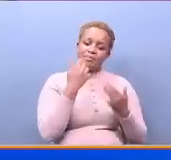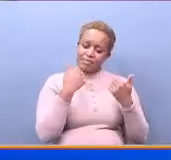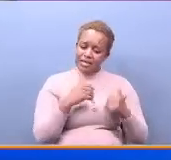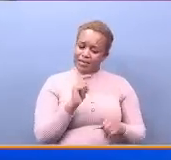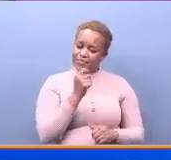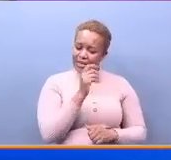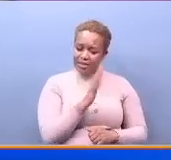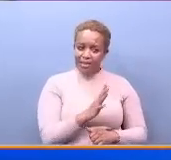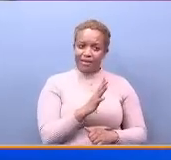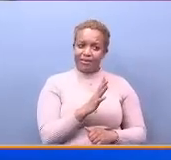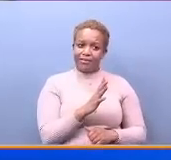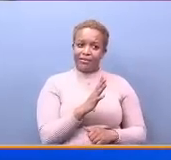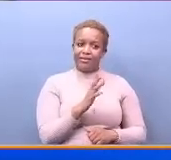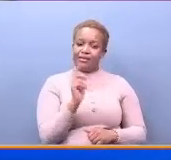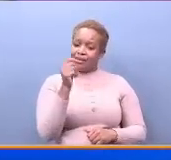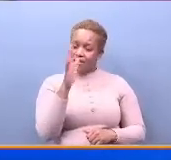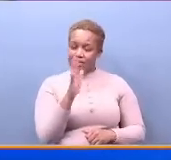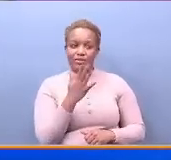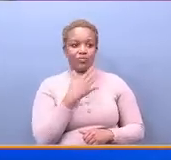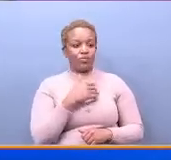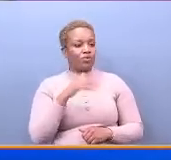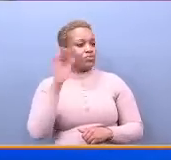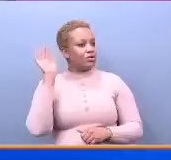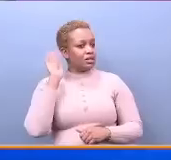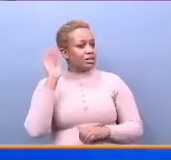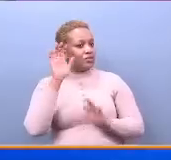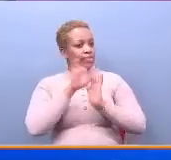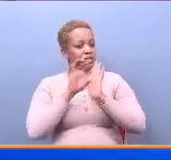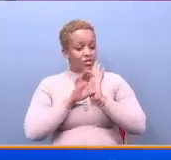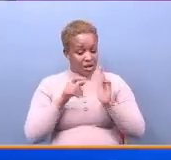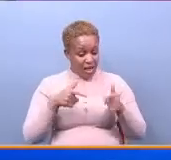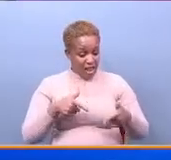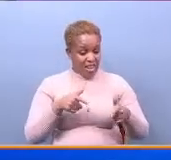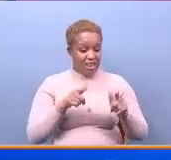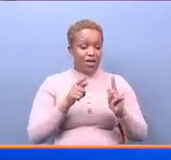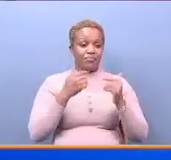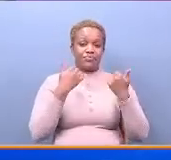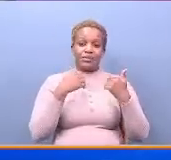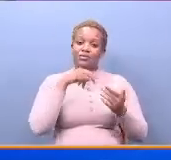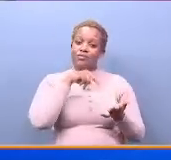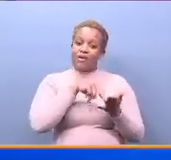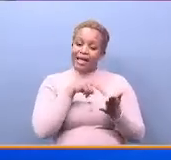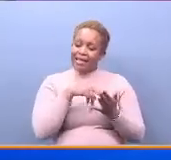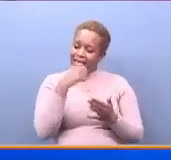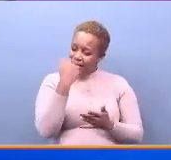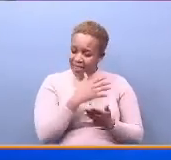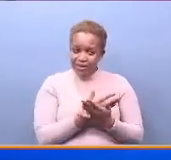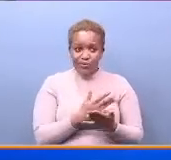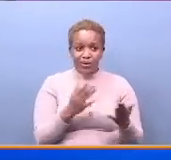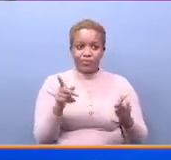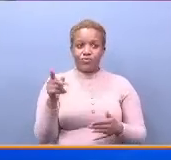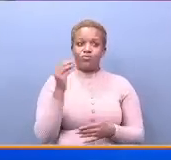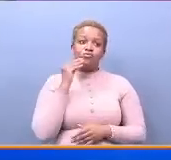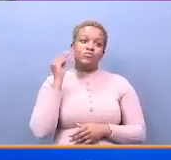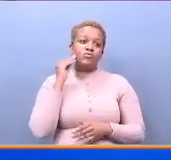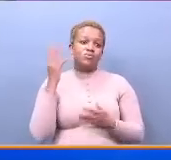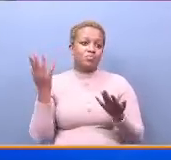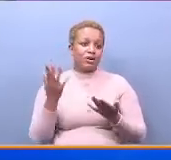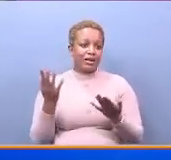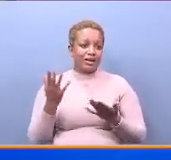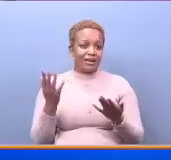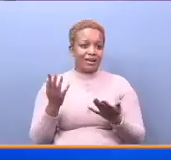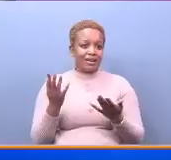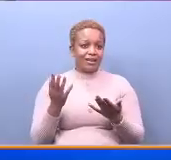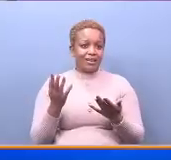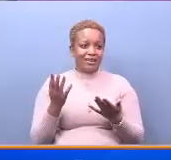Ina, maanake Wakenya wangependa pia kusikia. Katiba inaniruhusu. Ina mm-hmm. Kusimama lile mimi nataka. Naweza simama. Wewe kwani ni wapi? Sitakujibu